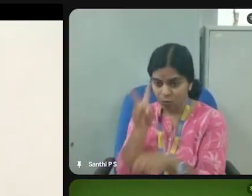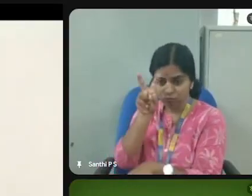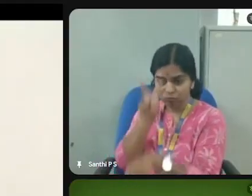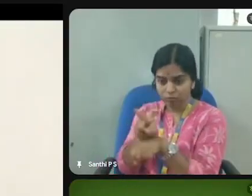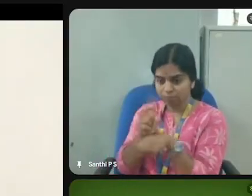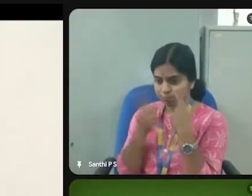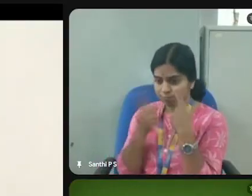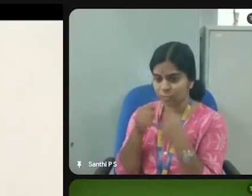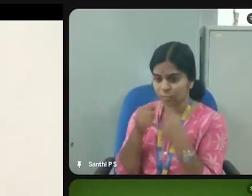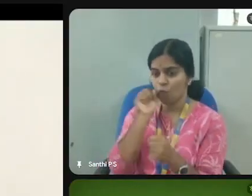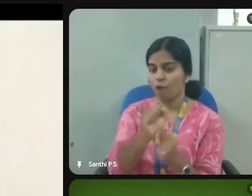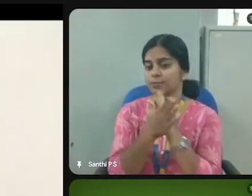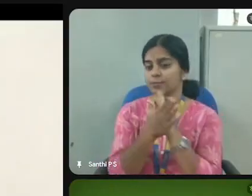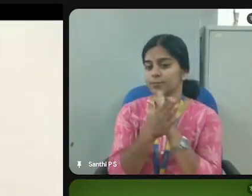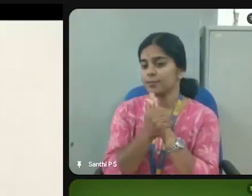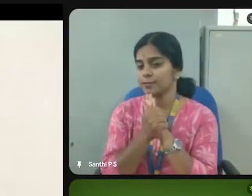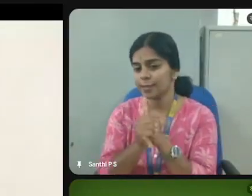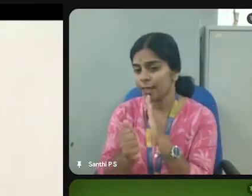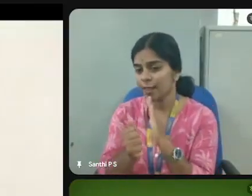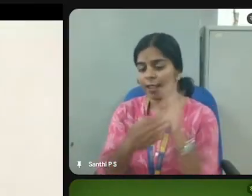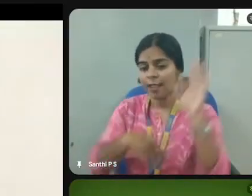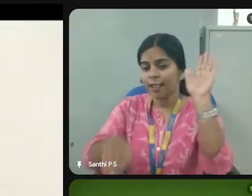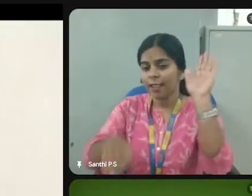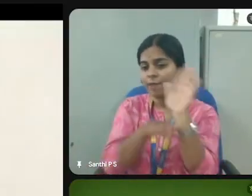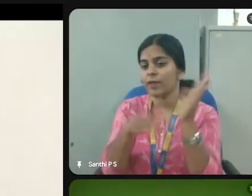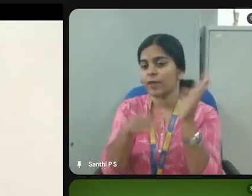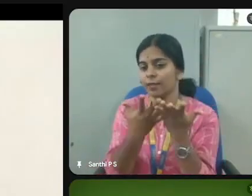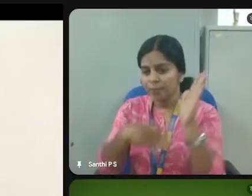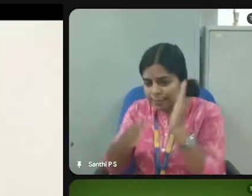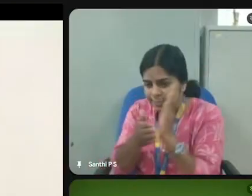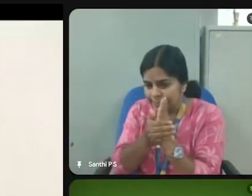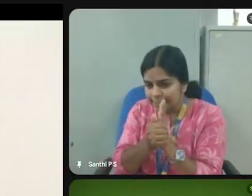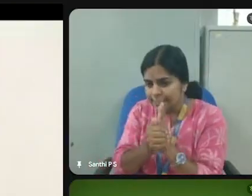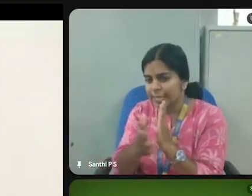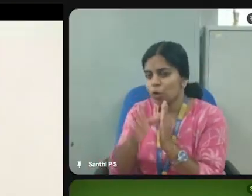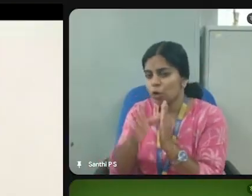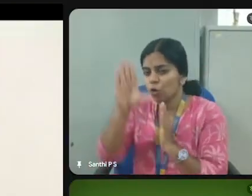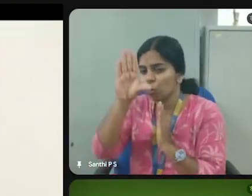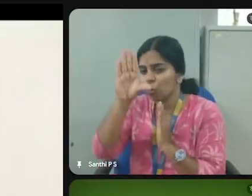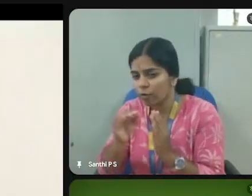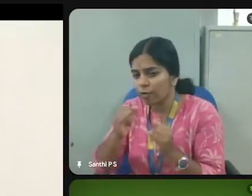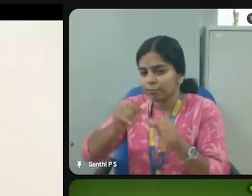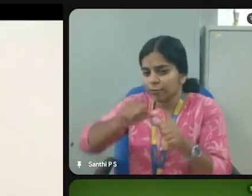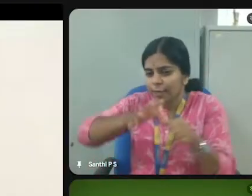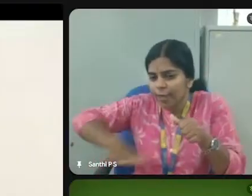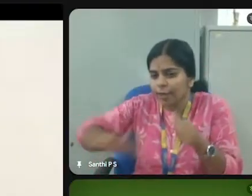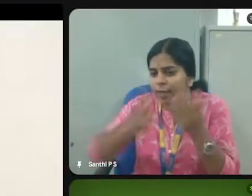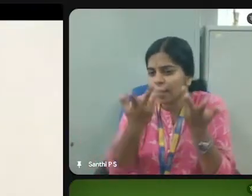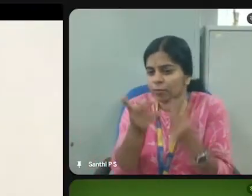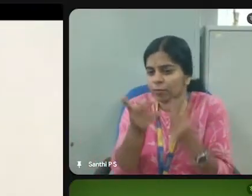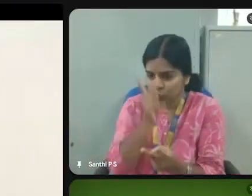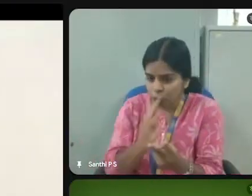ഏത് മേഖലകളിലാണ് അവർ പിന്നോക്കം നിൽക്കുന്നത്, ഏത് രീതിയിലുള്ള പരിമിതികളാണ് അവർക്കുള്ളതെന്ന് നമ്മൾ കണ്ടുപിടിക്കുക. ചില